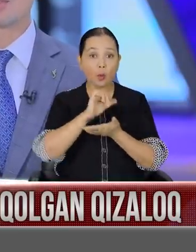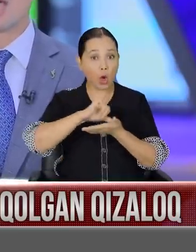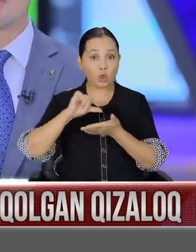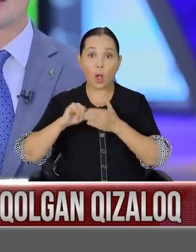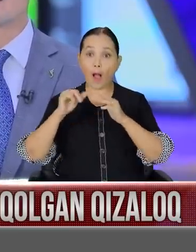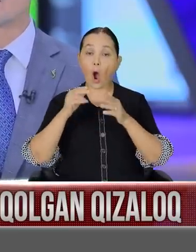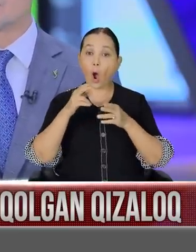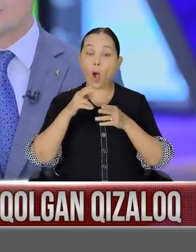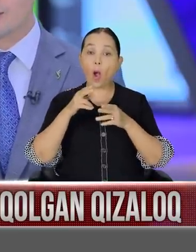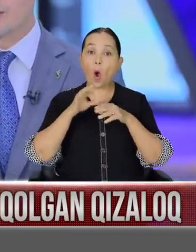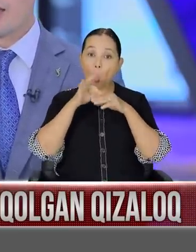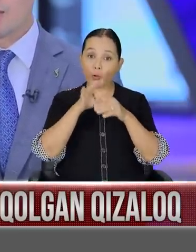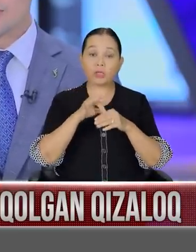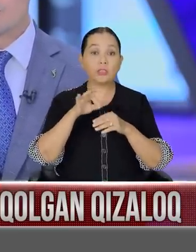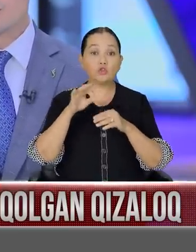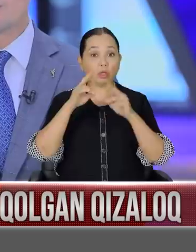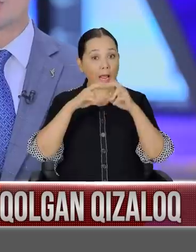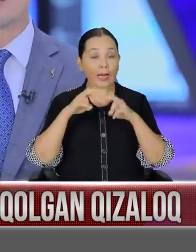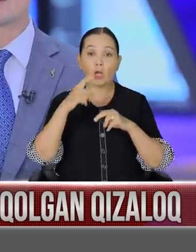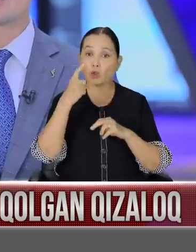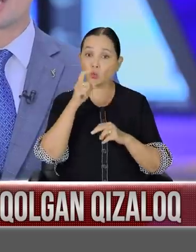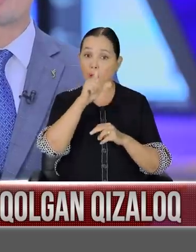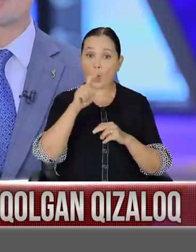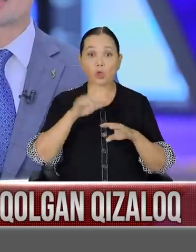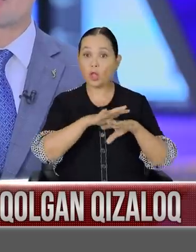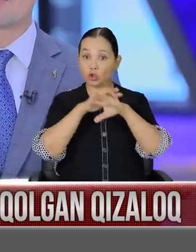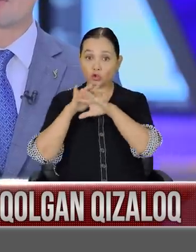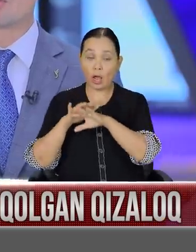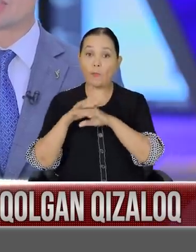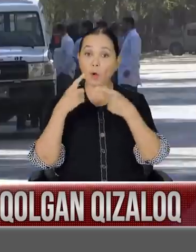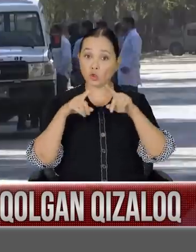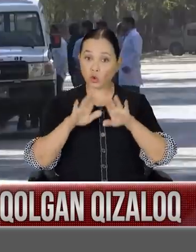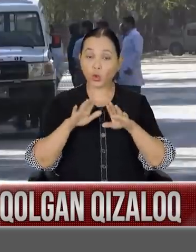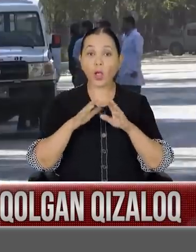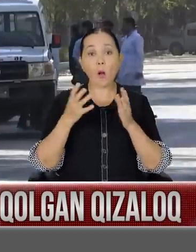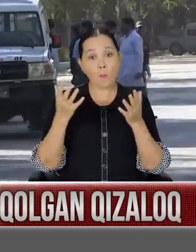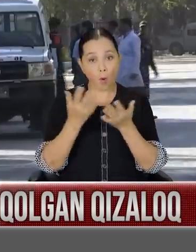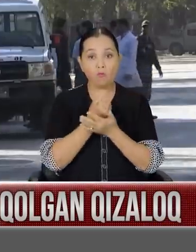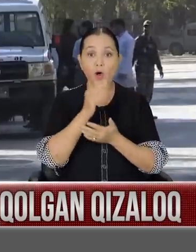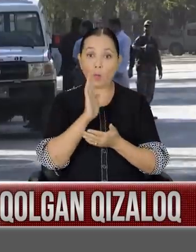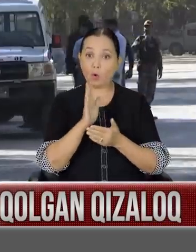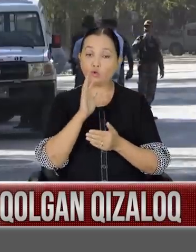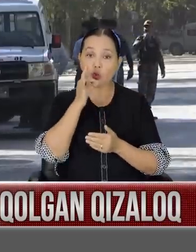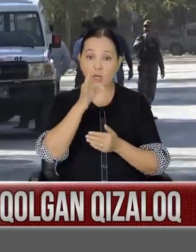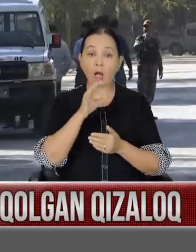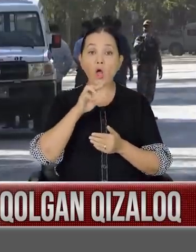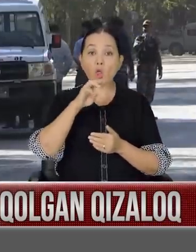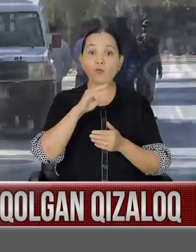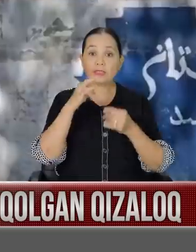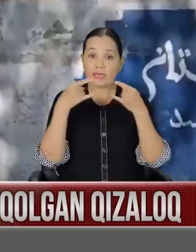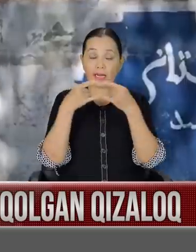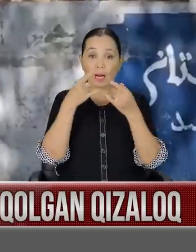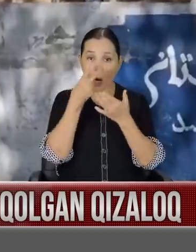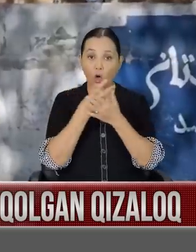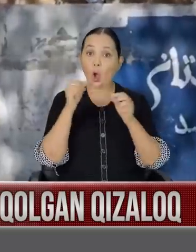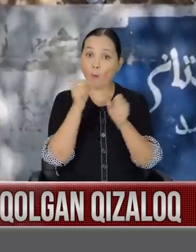xodimlari binoda operatsiya o'tkazishganini hamda yuzlab odamlarni chiqarib olishga muvaffaq bo'lishganini ma'lum qilgan. Tolo News telekanal